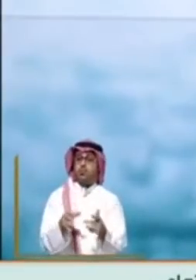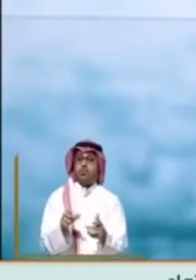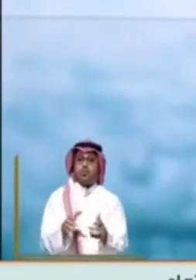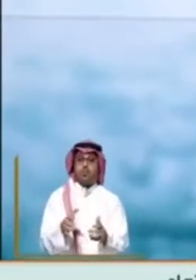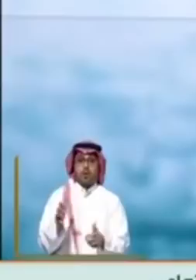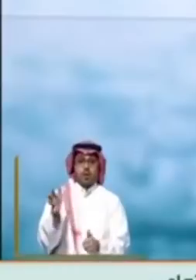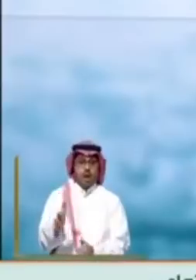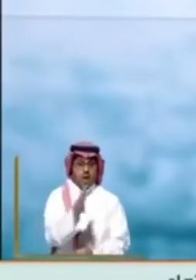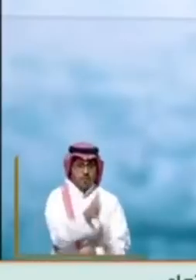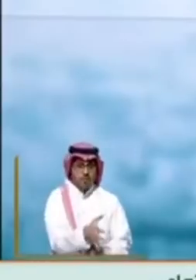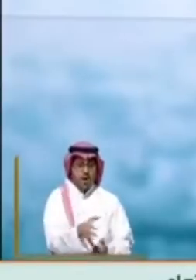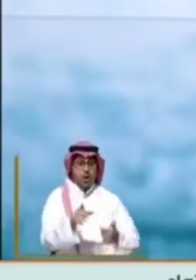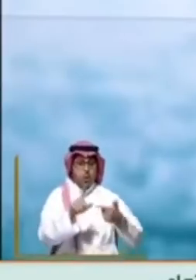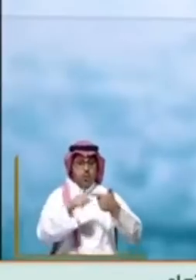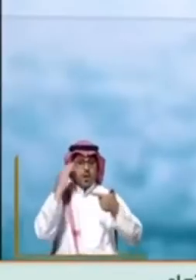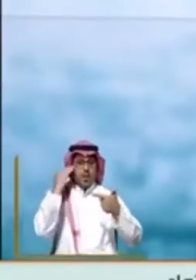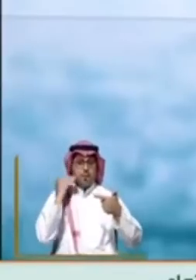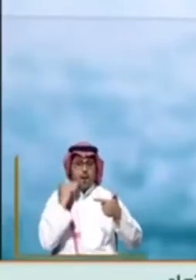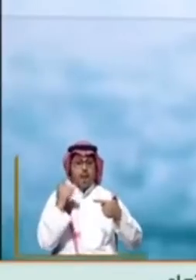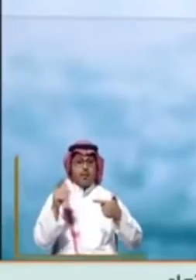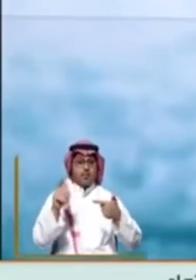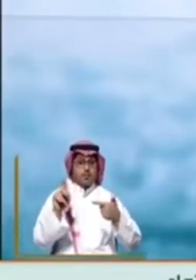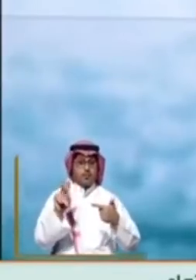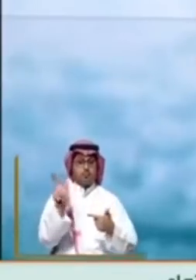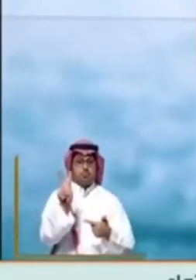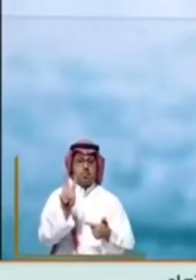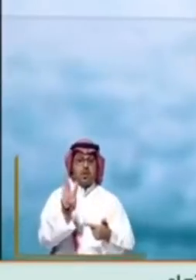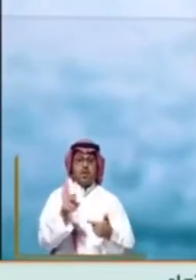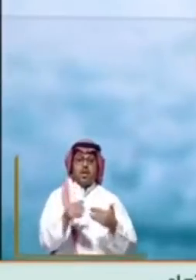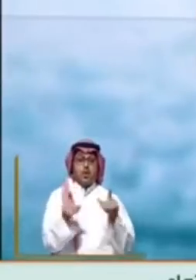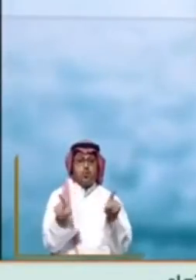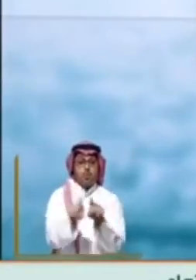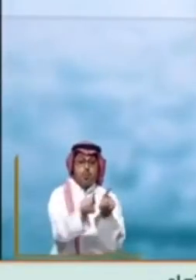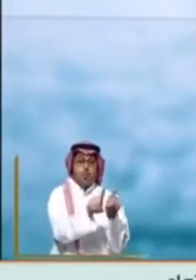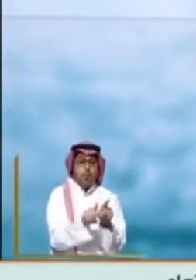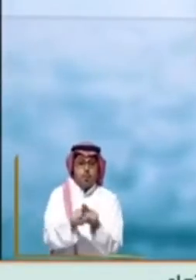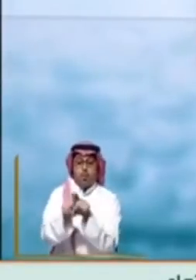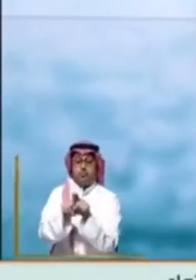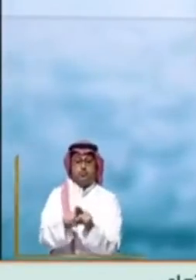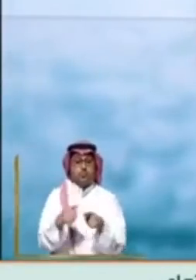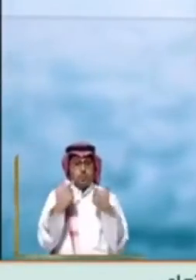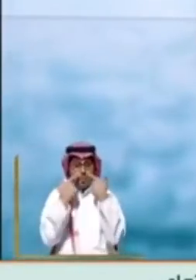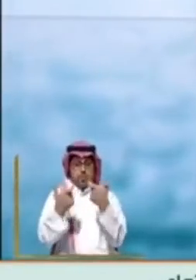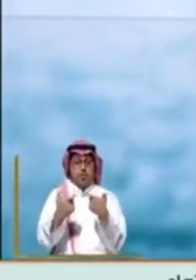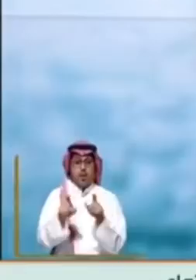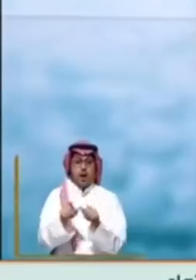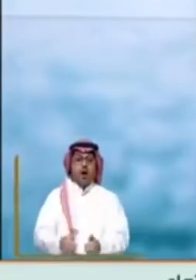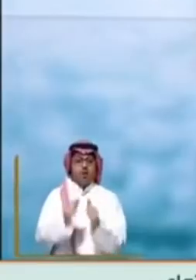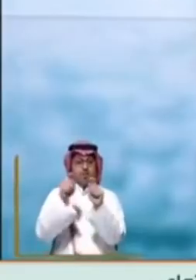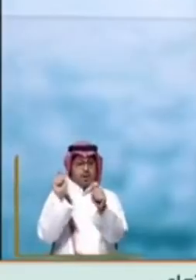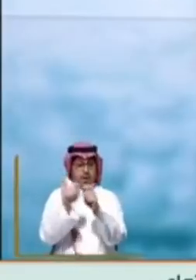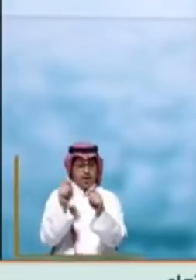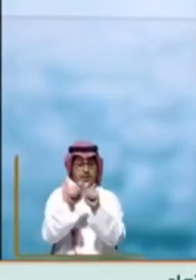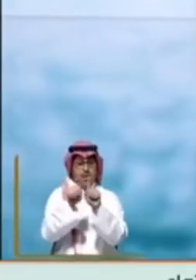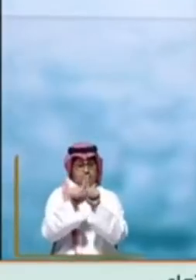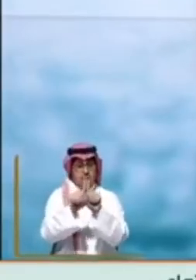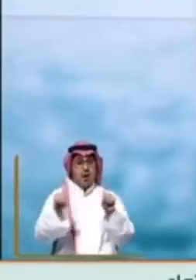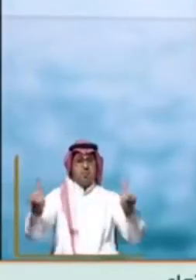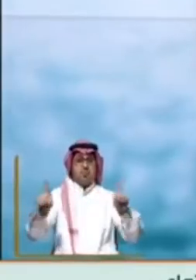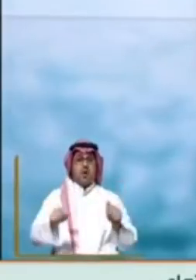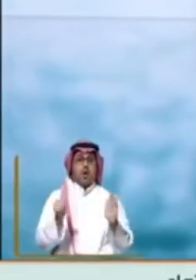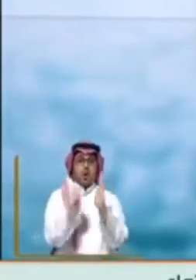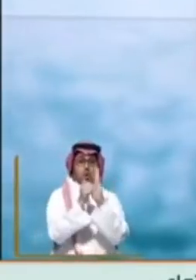الإناث والأطفال إلى عدم التزام البعض منهم بالتباعد الاجتماعي، مجددا النصيحة بضرورة